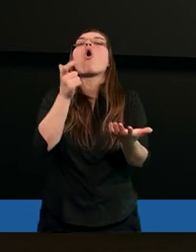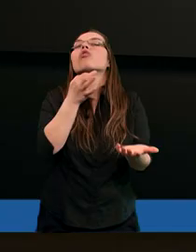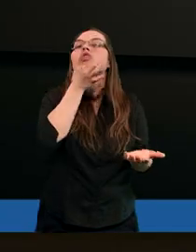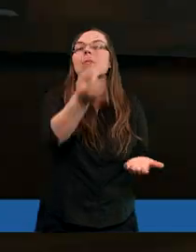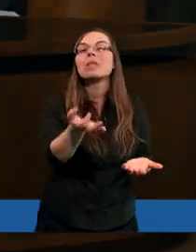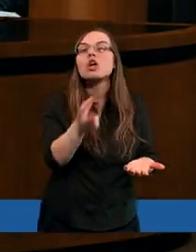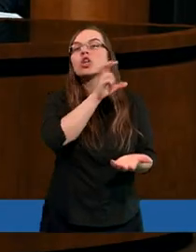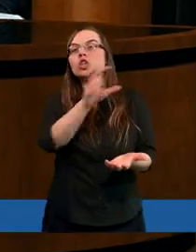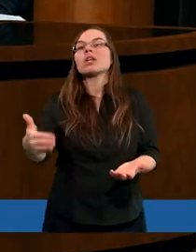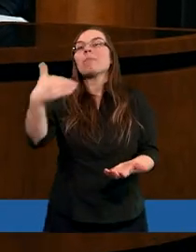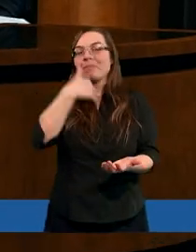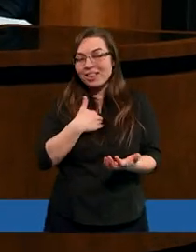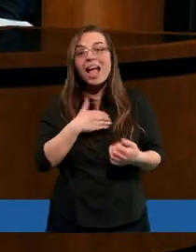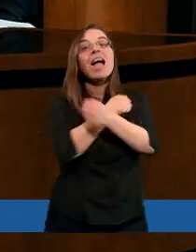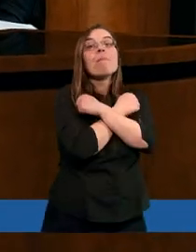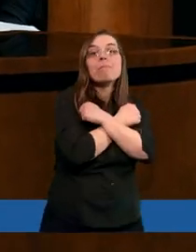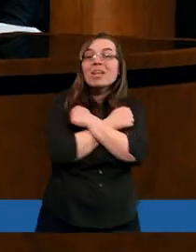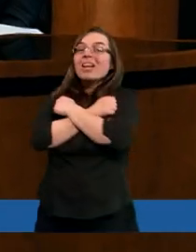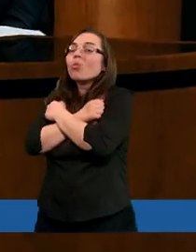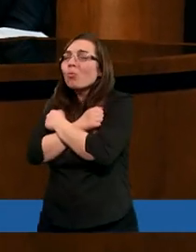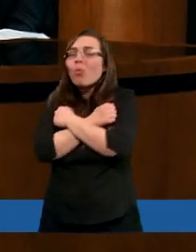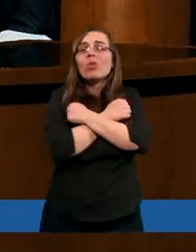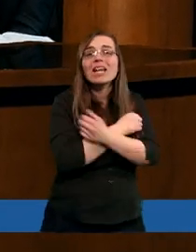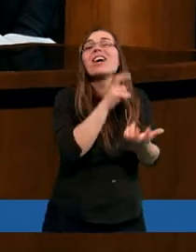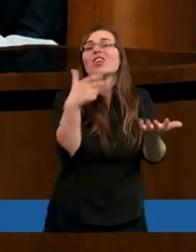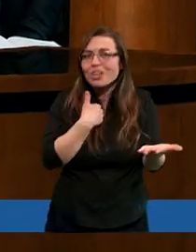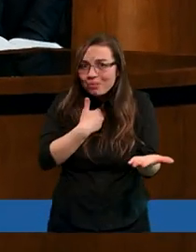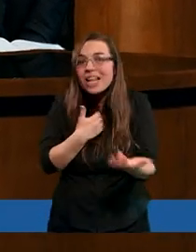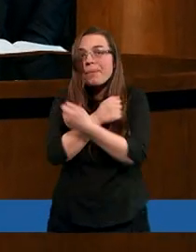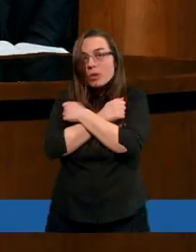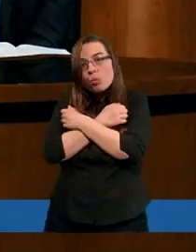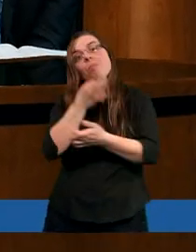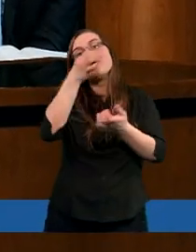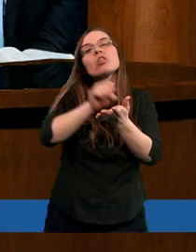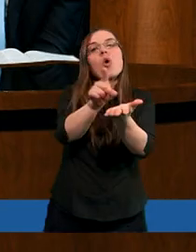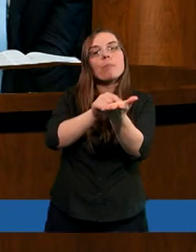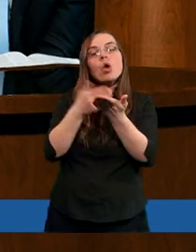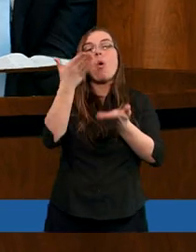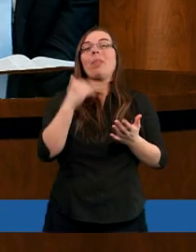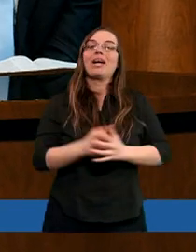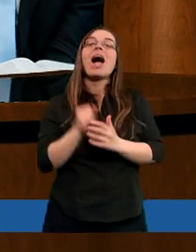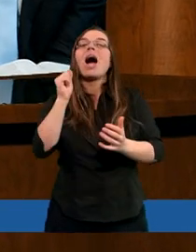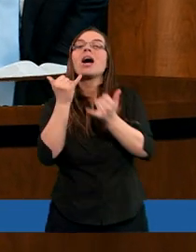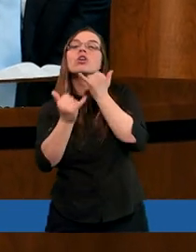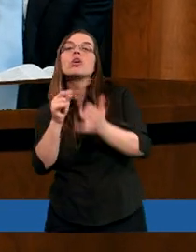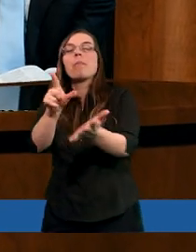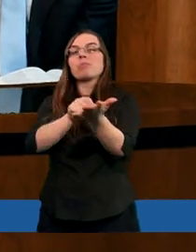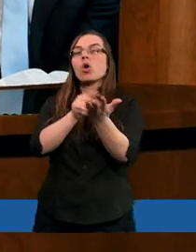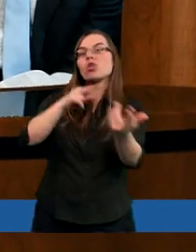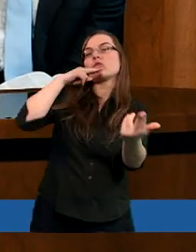go pyta? Czy mnie miłujesz? Czy mnie miłujesz? A jeżeli Piotr